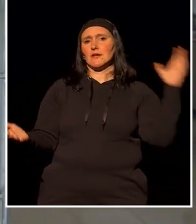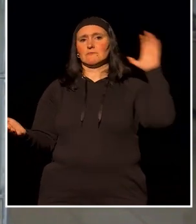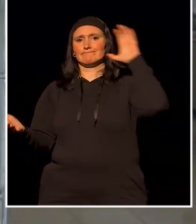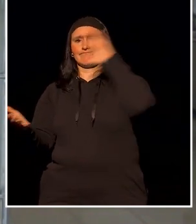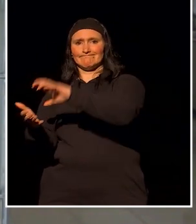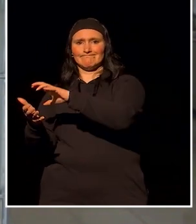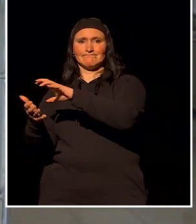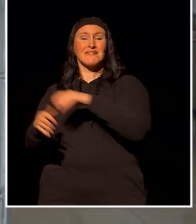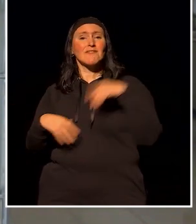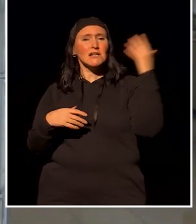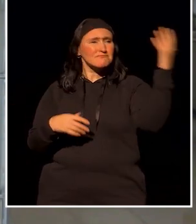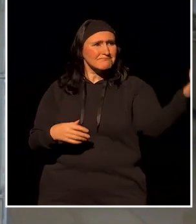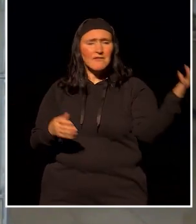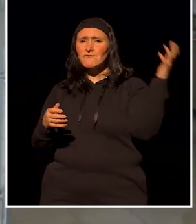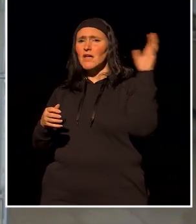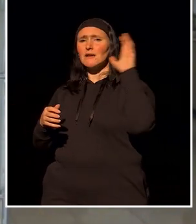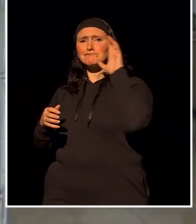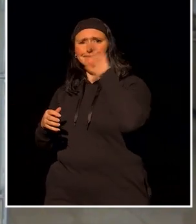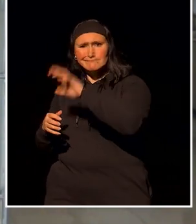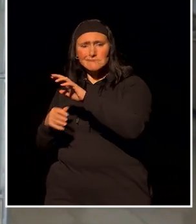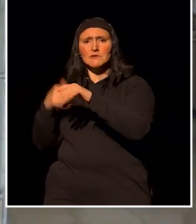werden müssen